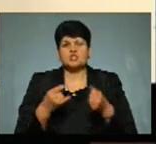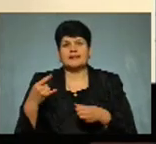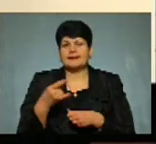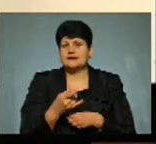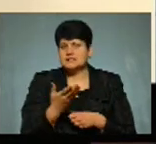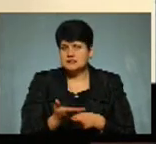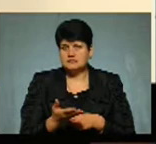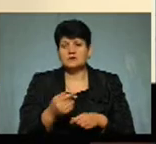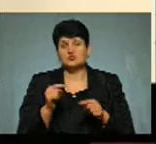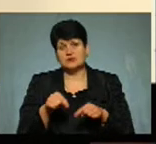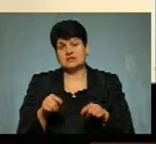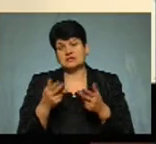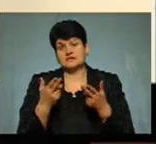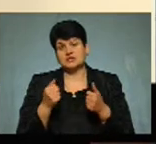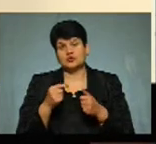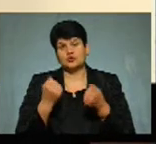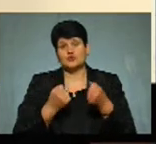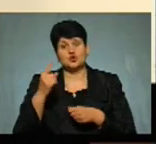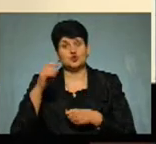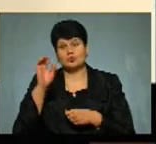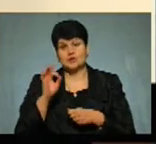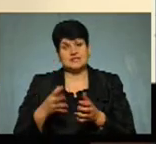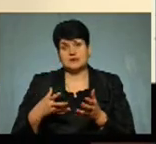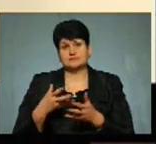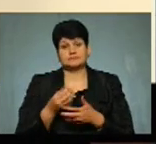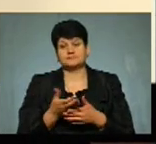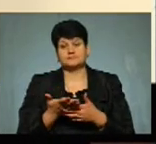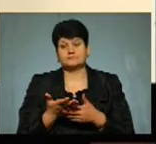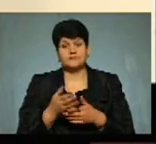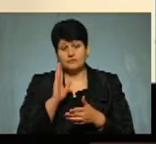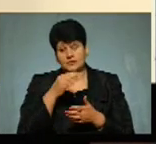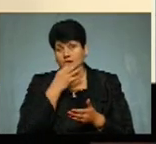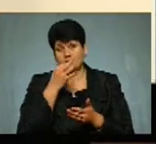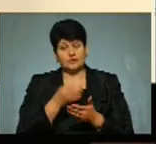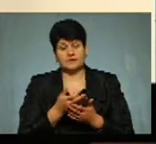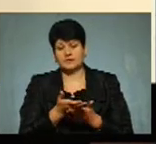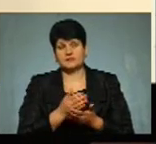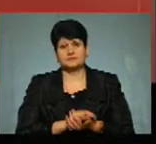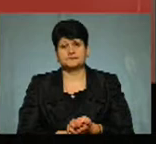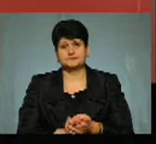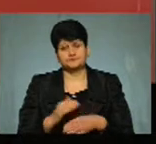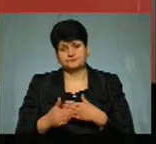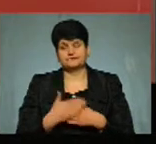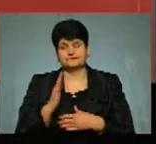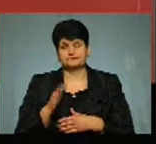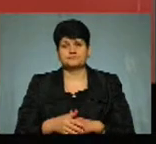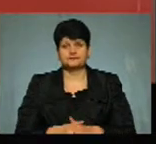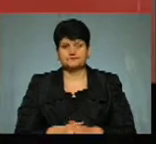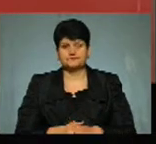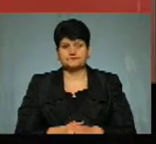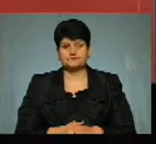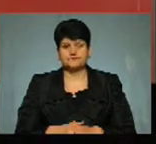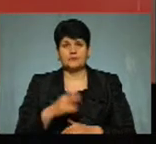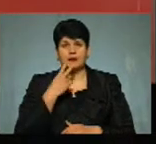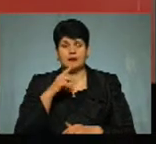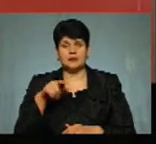ну, звичайно, тоді водій 100% повинен, ну, тобто, власне, відповідальна особа повинна нести покарання. Глядачам скажу,